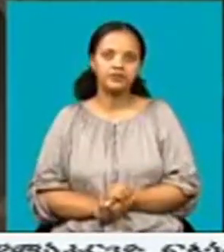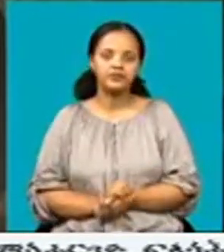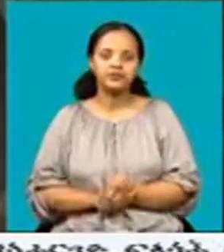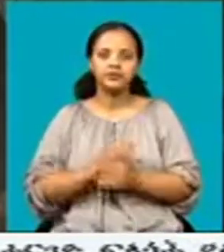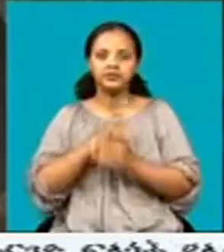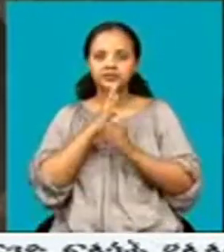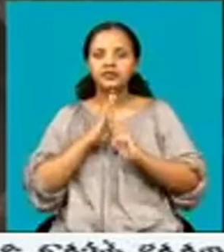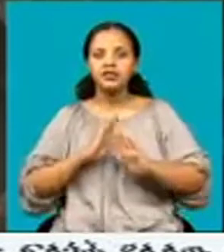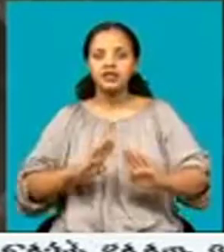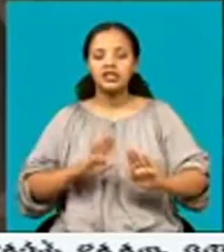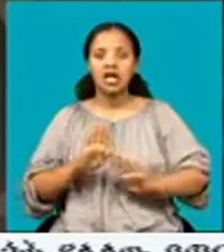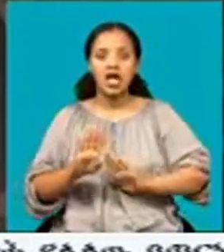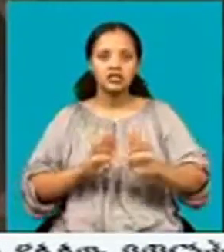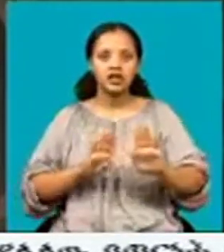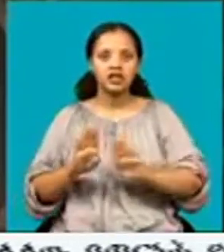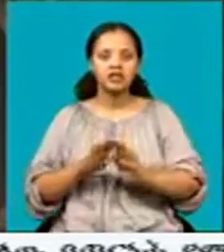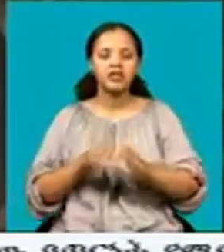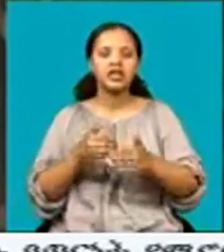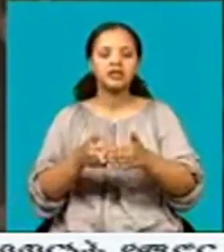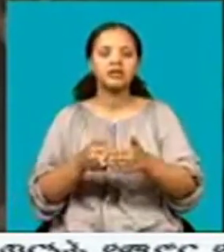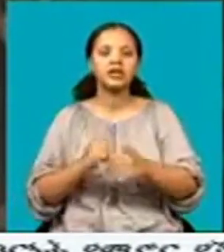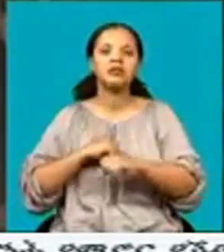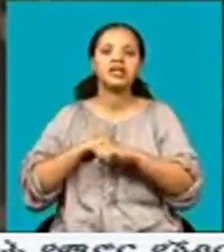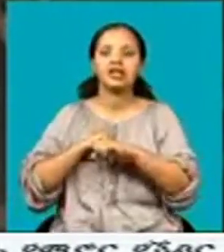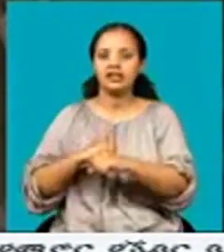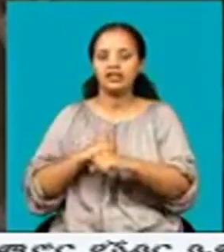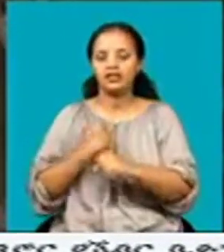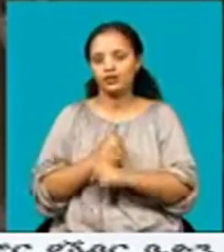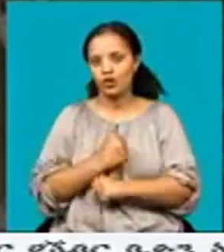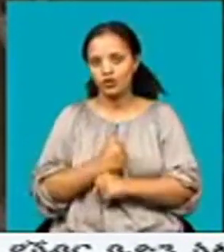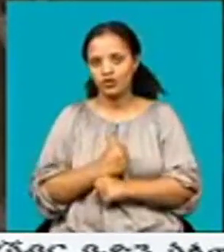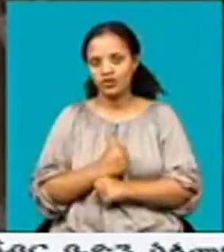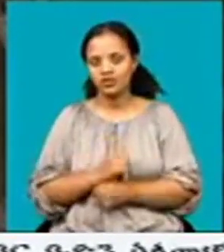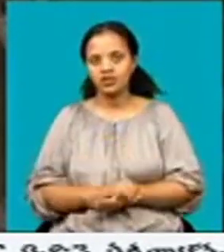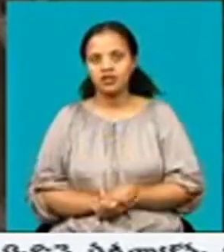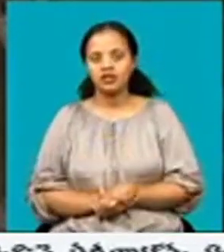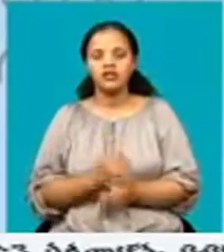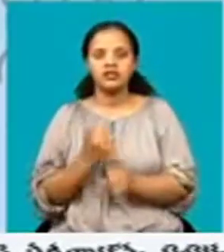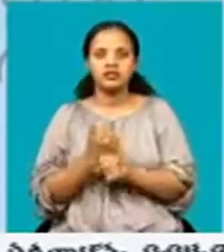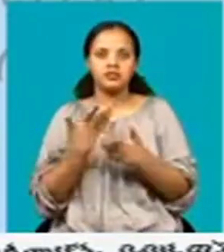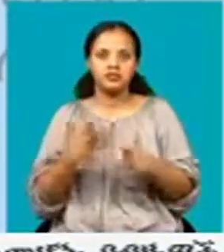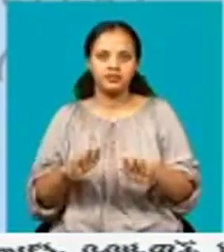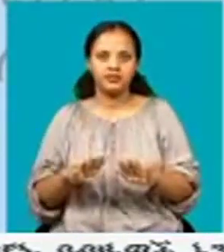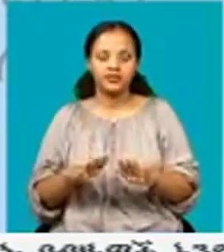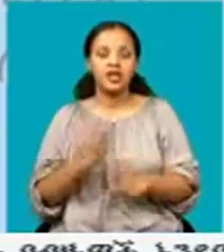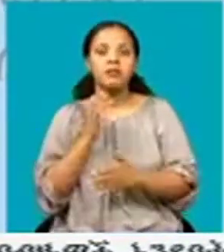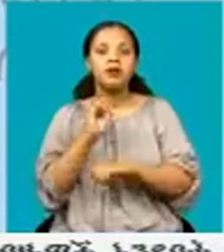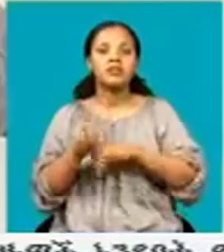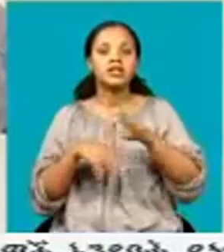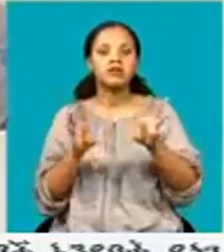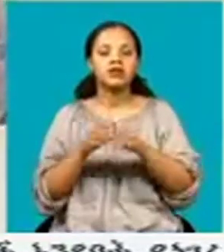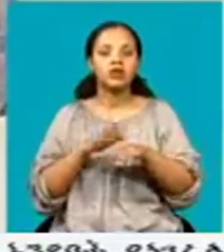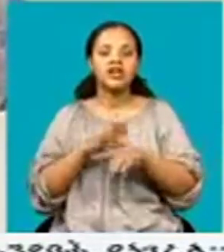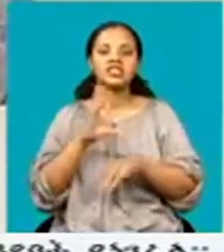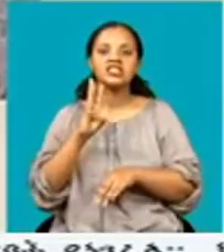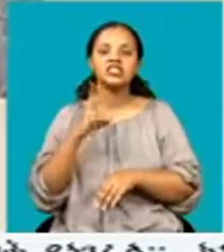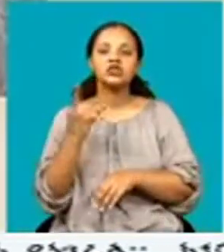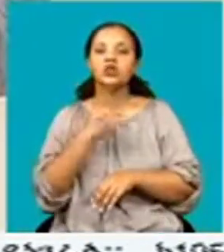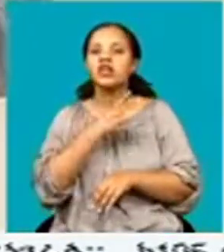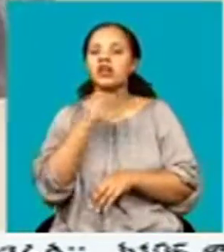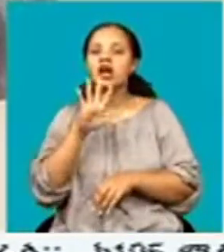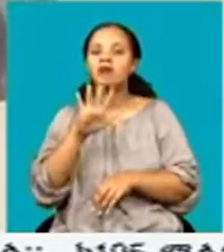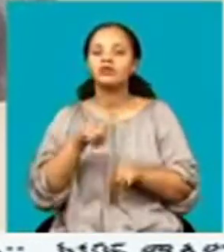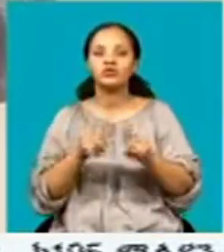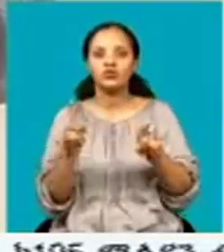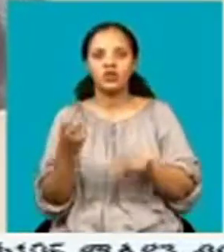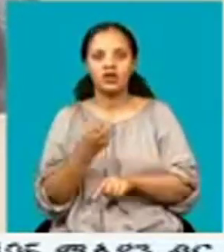ከጸጥታ አንጻርም ያው የቅድመ መከላከል ስራዎች ተሰርተዋል። በምክክር መድረኩ ላይ ከ6 ዞኖችና ከ5